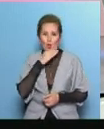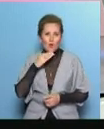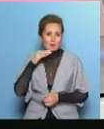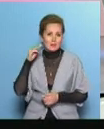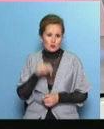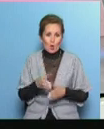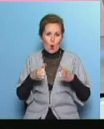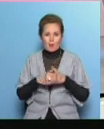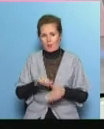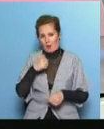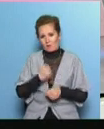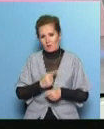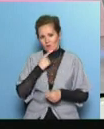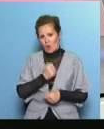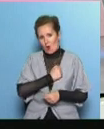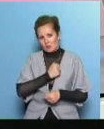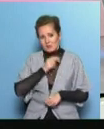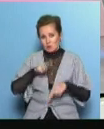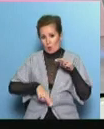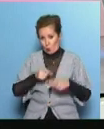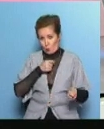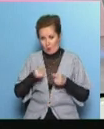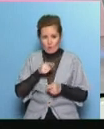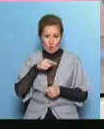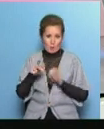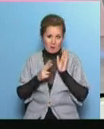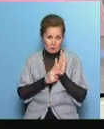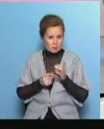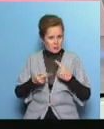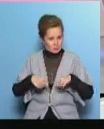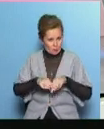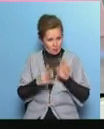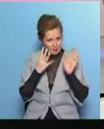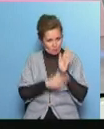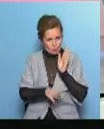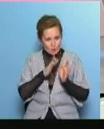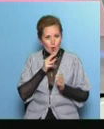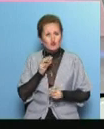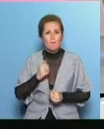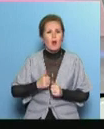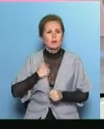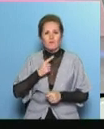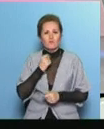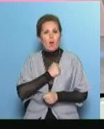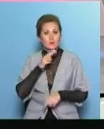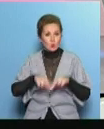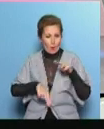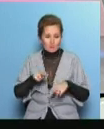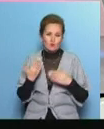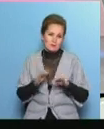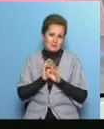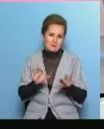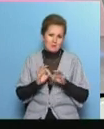Главного военно-строительного управления номер 8. Предприятию 90 лет. Чем гордятся военные строители, расскажут наши